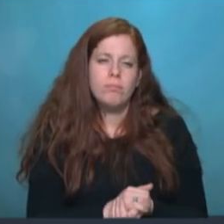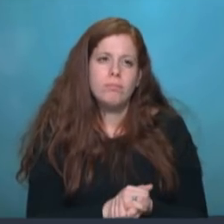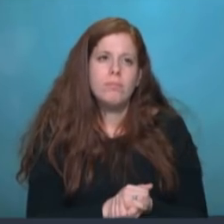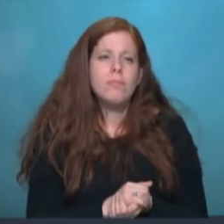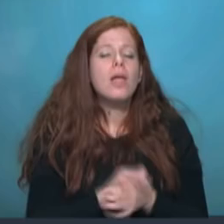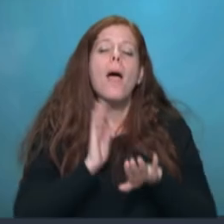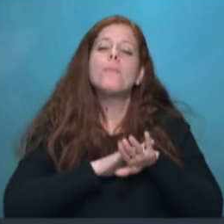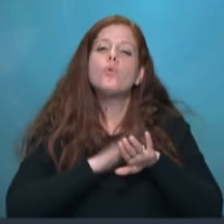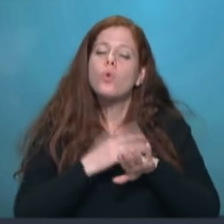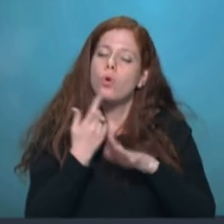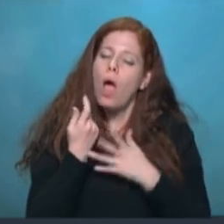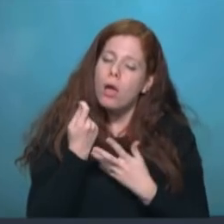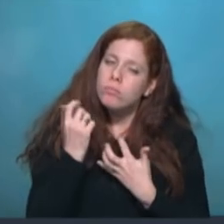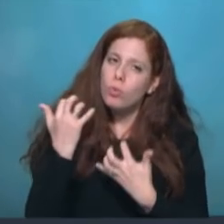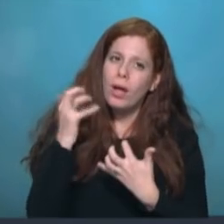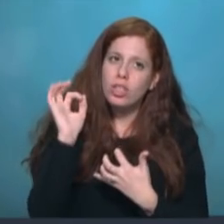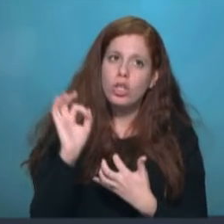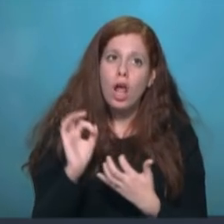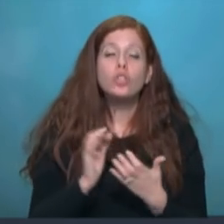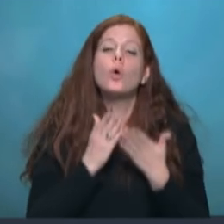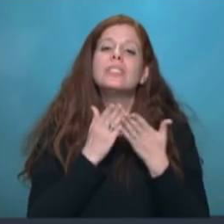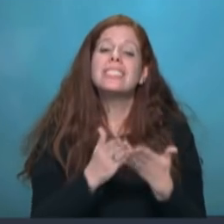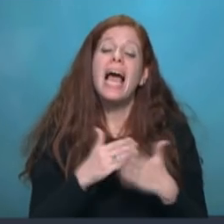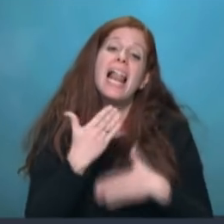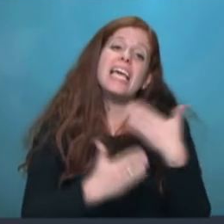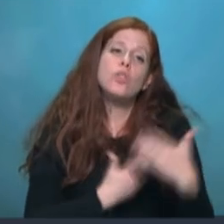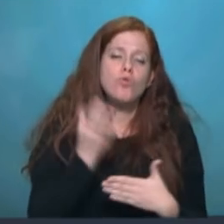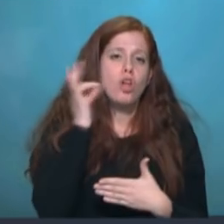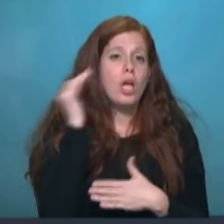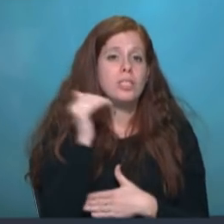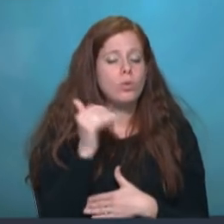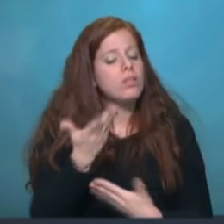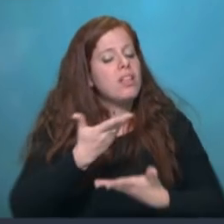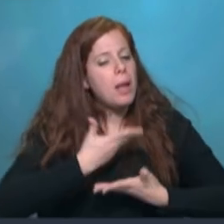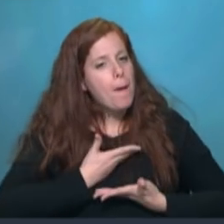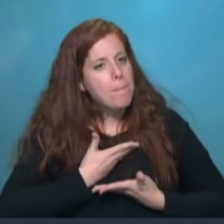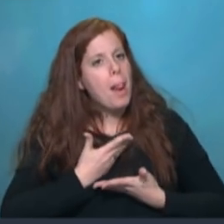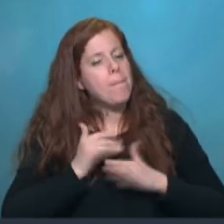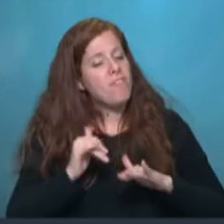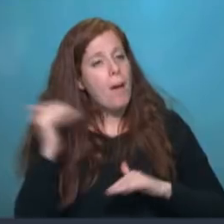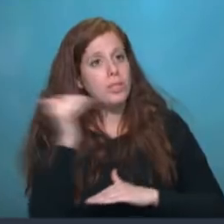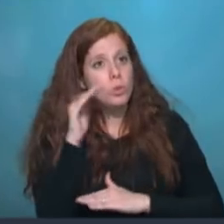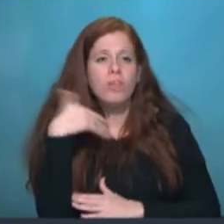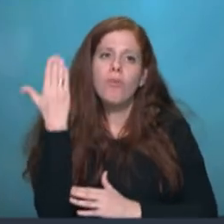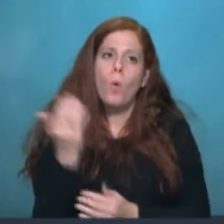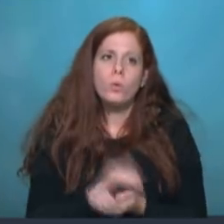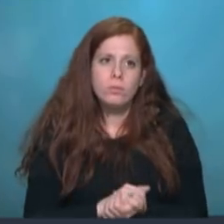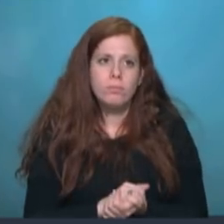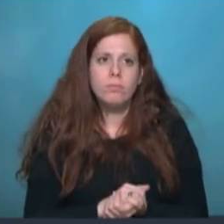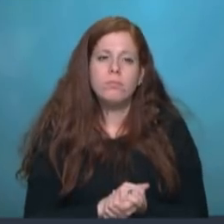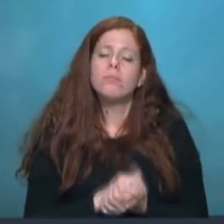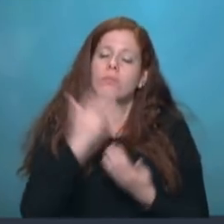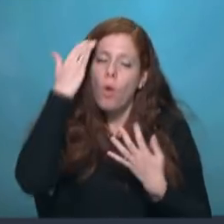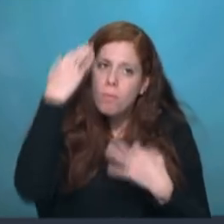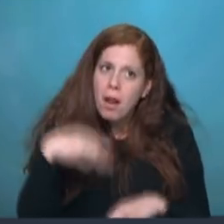שלה, שנחשב לעוד צעד בקידומה של האישה הסעודית, התקבל בברכה בסעודיה ומחוצה לה. תסתחק סמו לאמירה